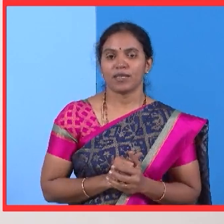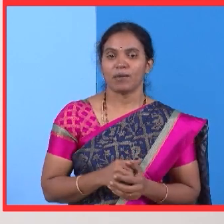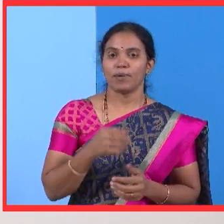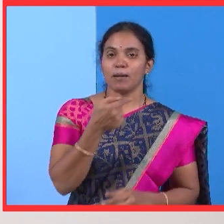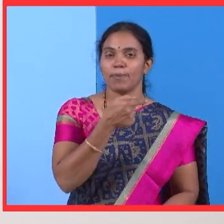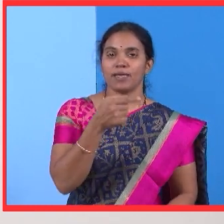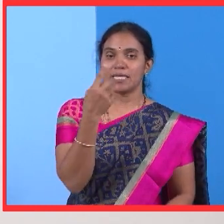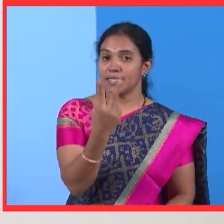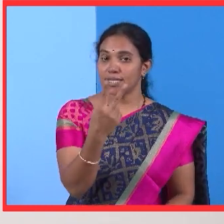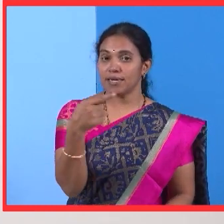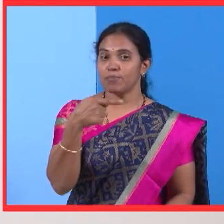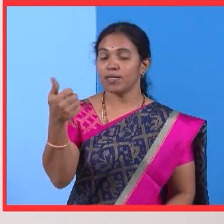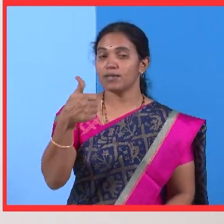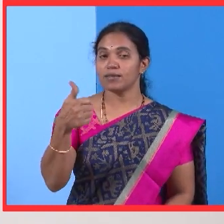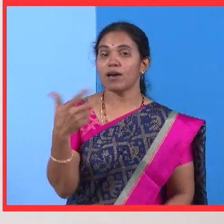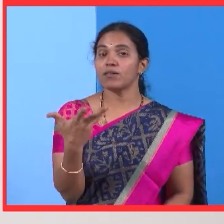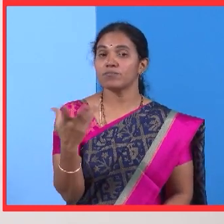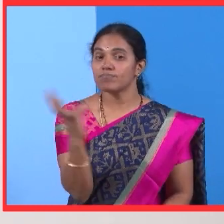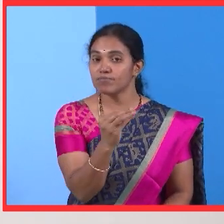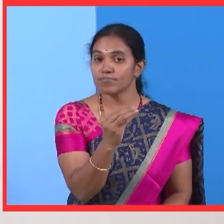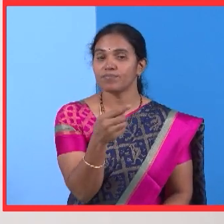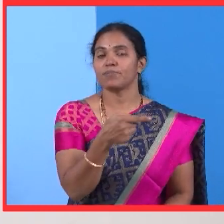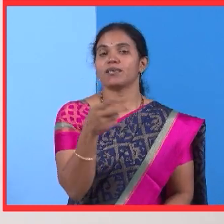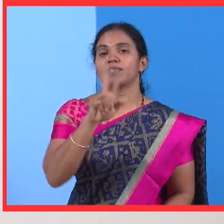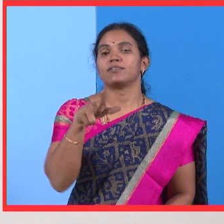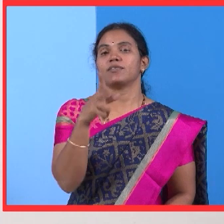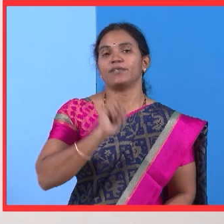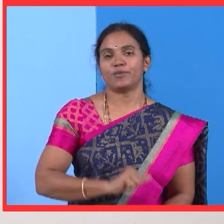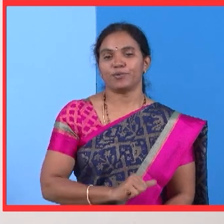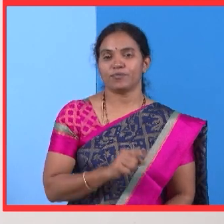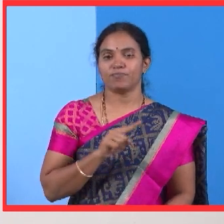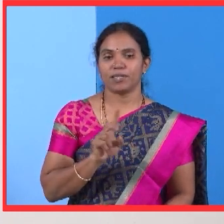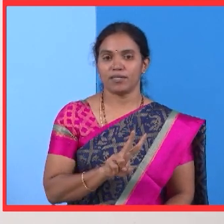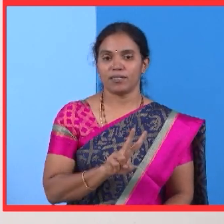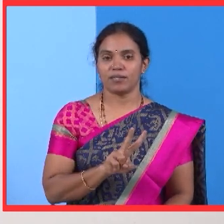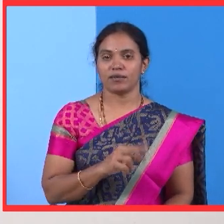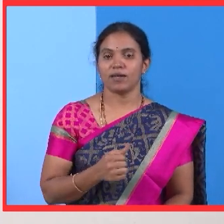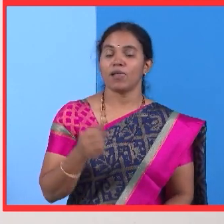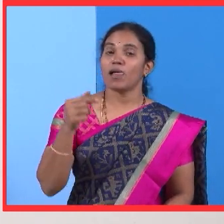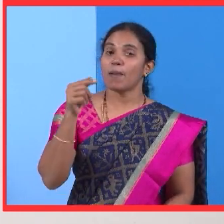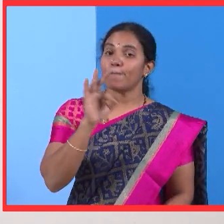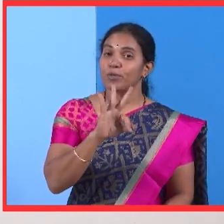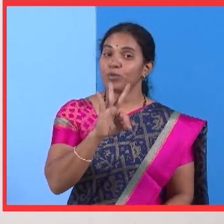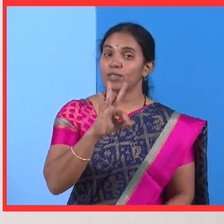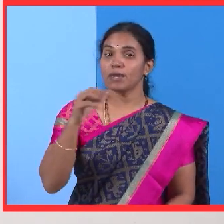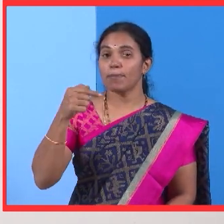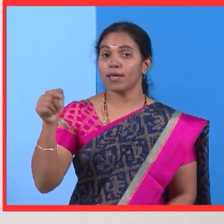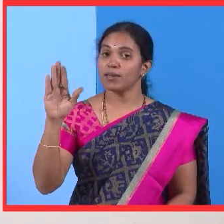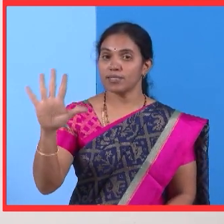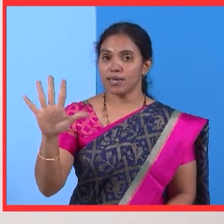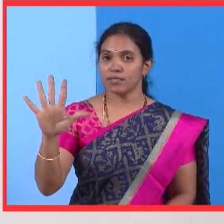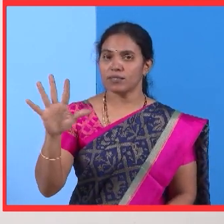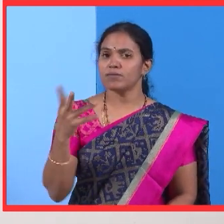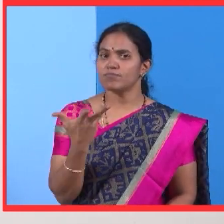கமா, குறிகள் மாறுபட்டு இருக்கு. பெரிய எண்ணின் குறி மைனஸ் மைனஸ் மூணு மைனஸ்